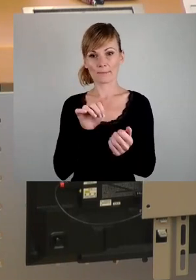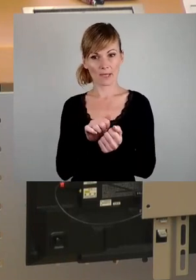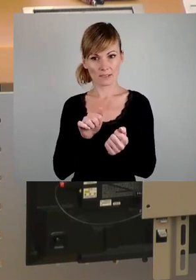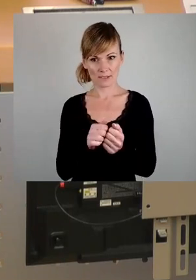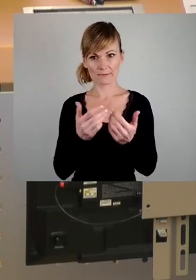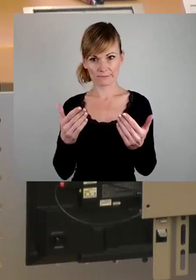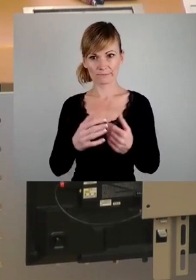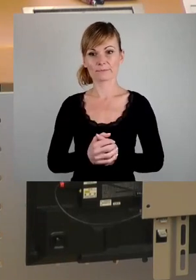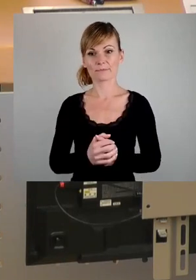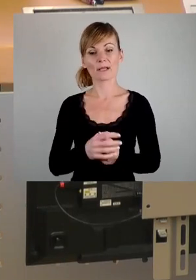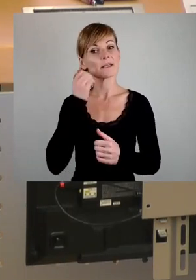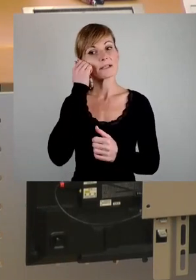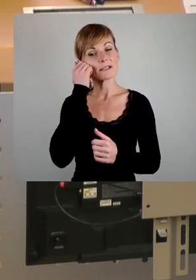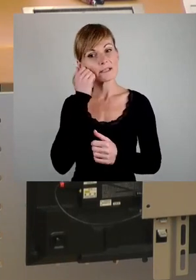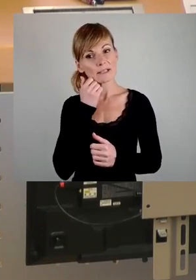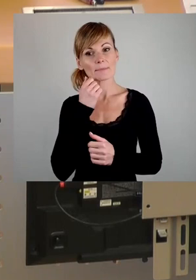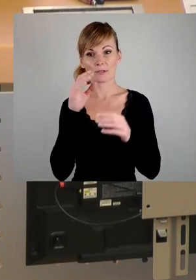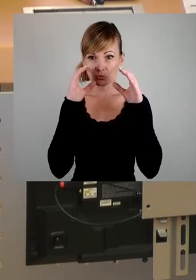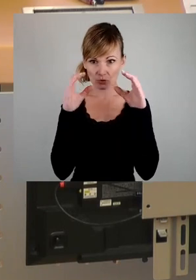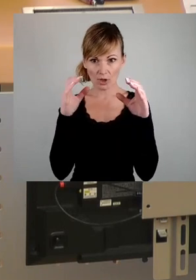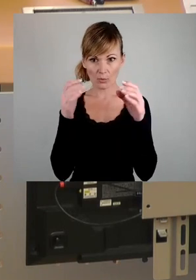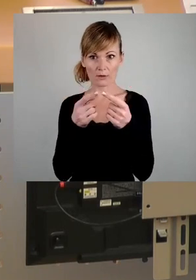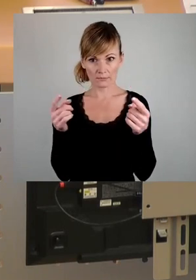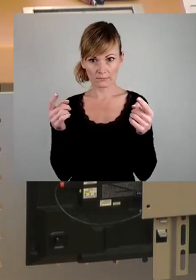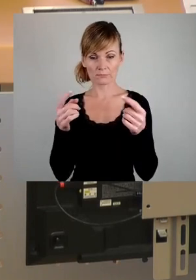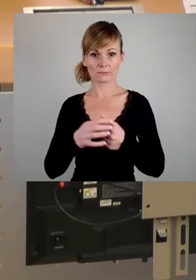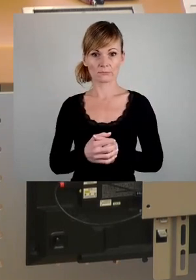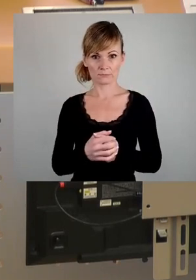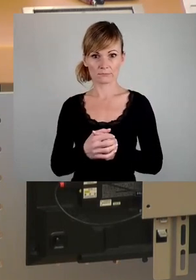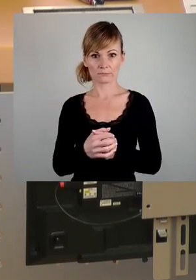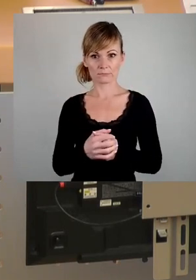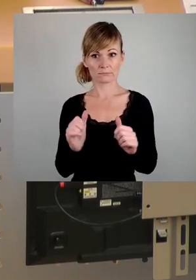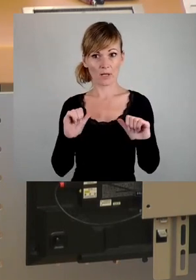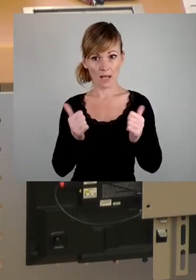liebe Zuschauer auf der Tribüne und im Livestream.